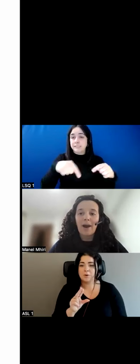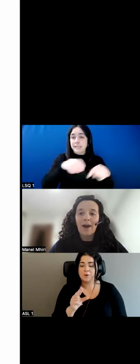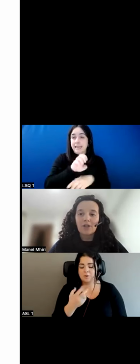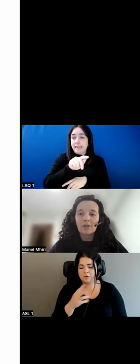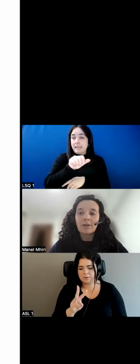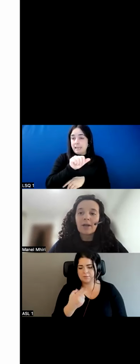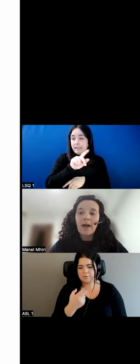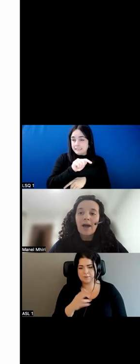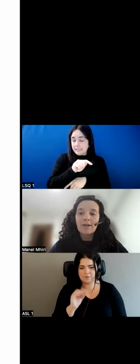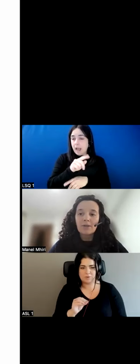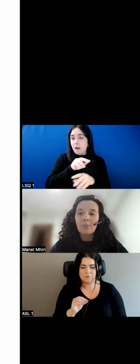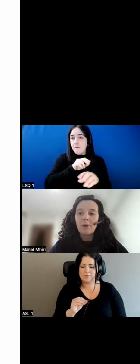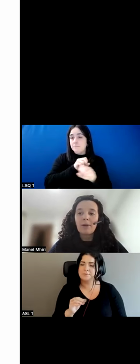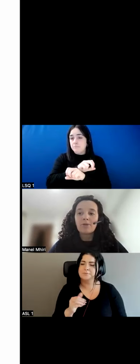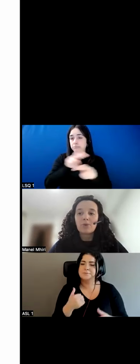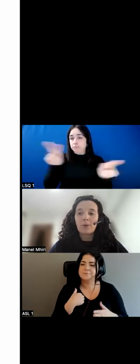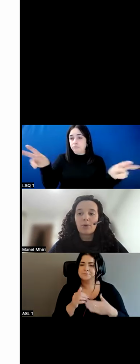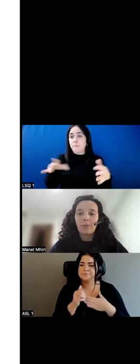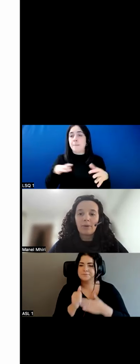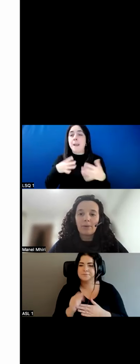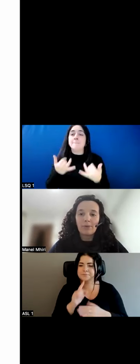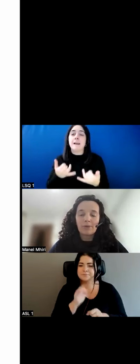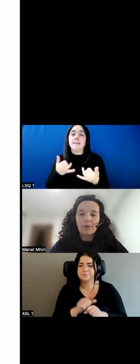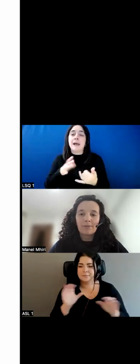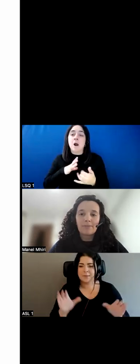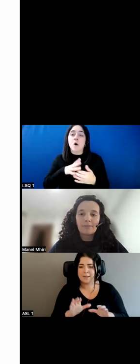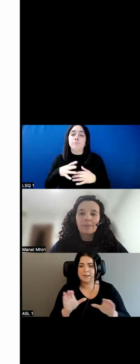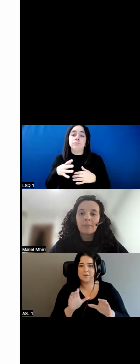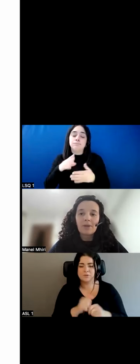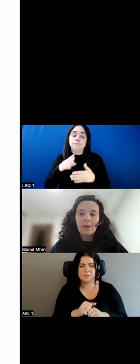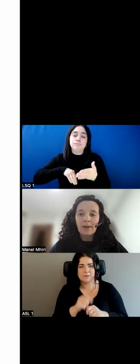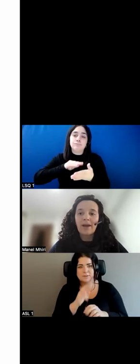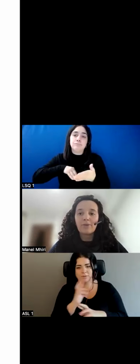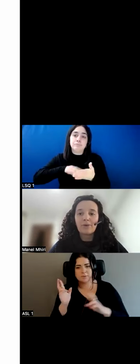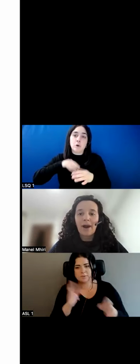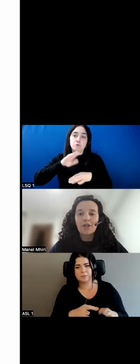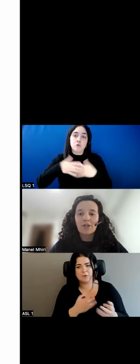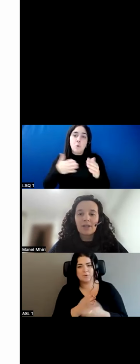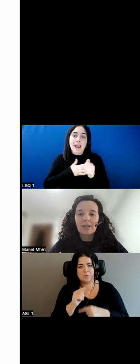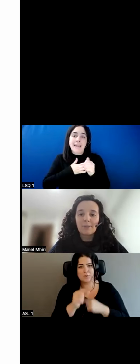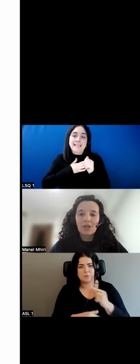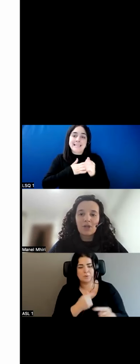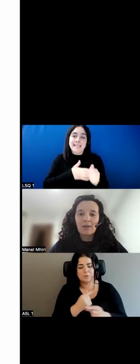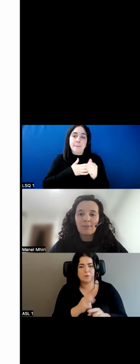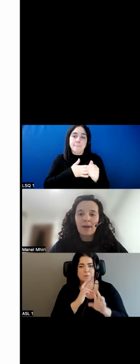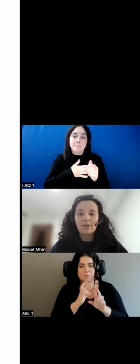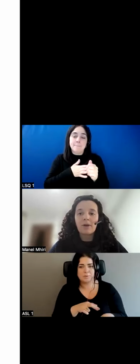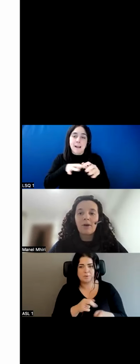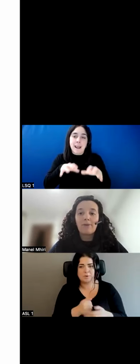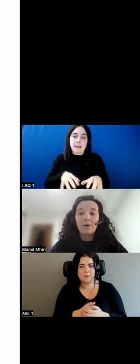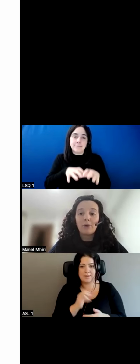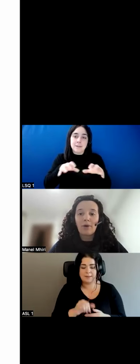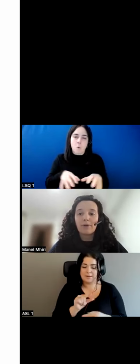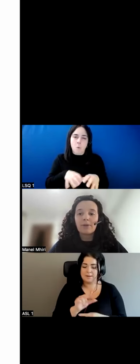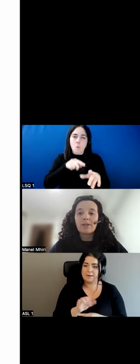Maintenant, l'OMS travaille sur un guide à l'action, donc supplément au rapport. Ce